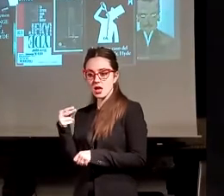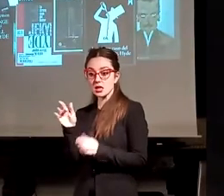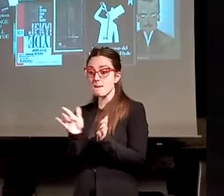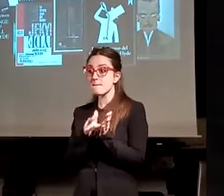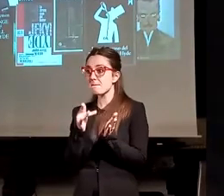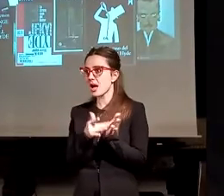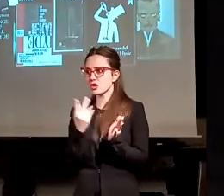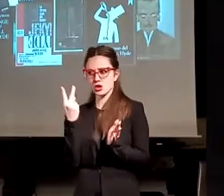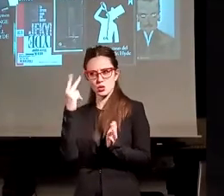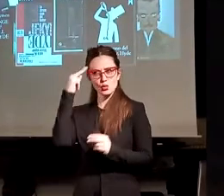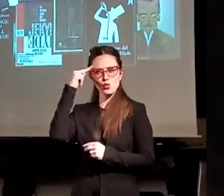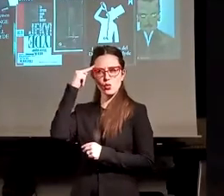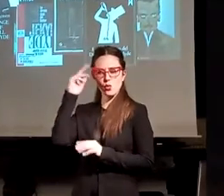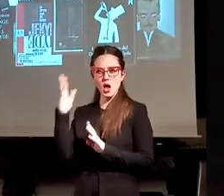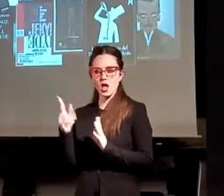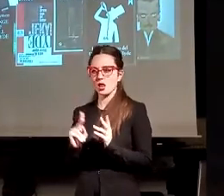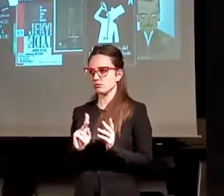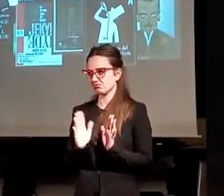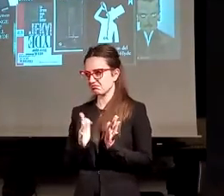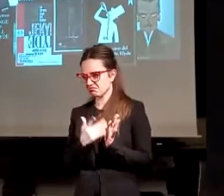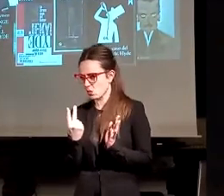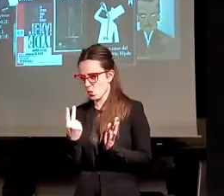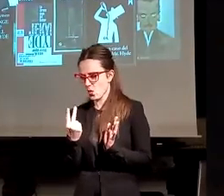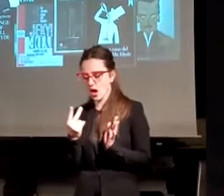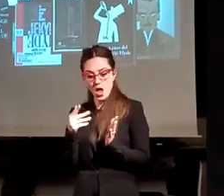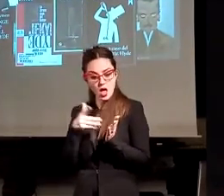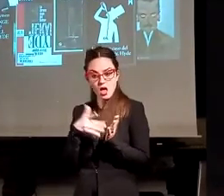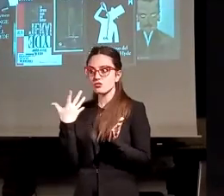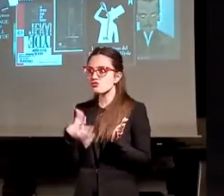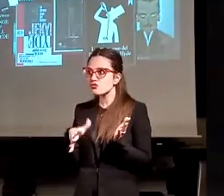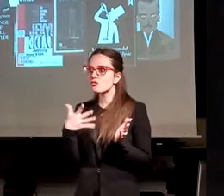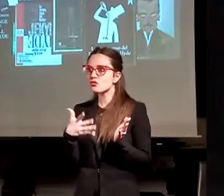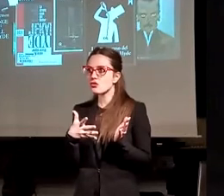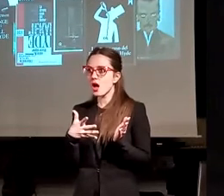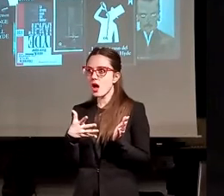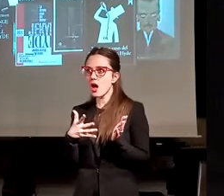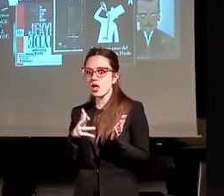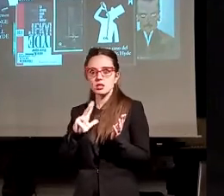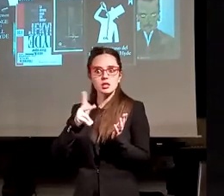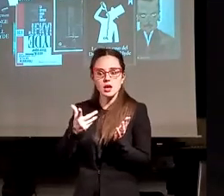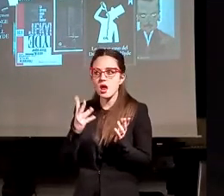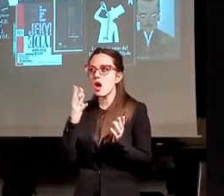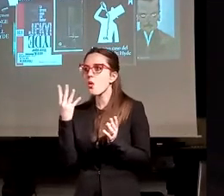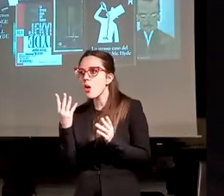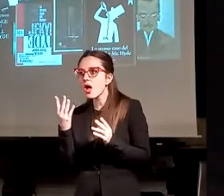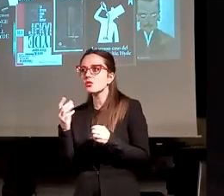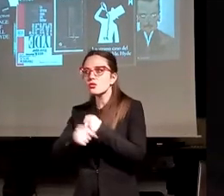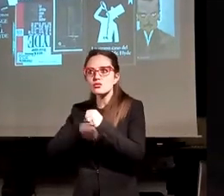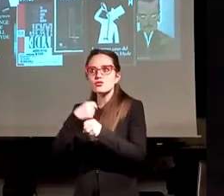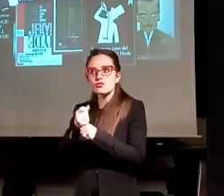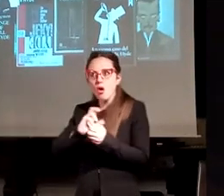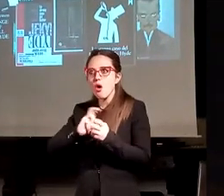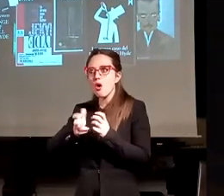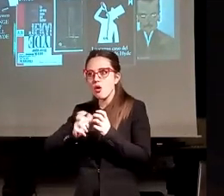credo che più che sembrano già tre storie storici questo